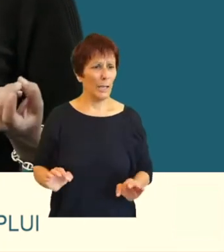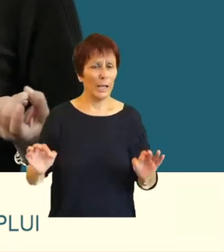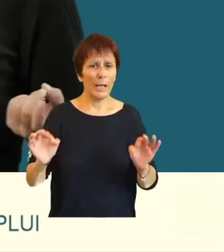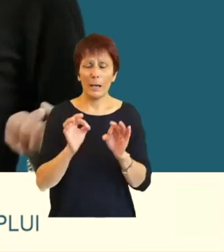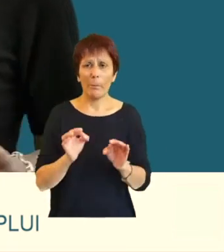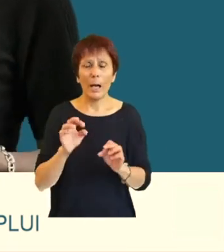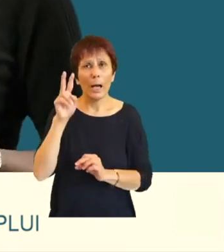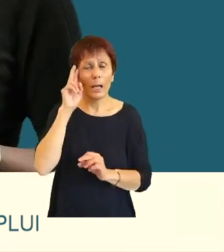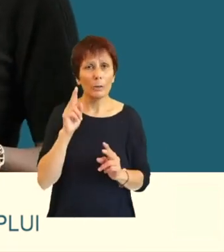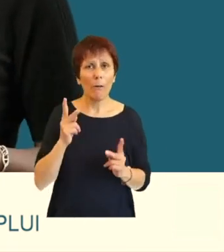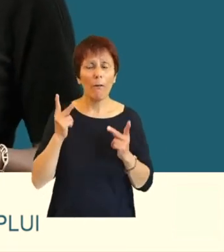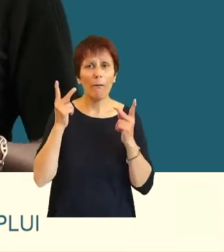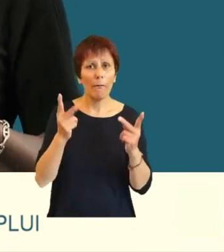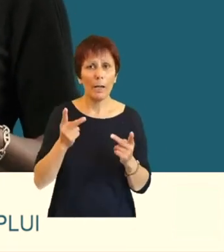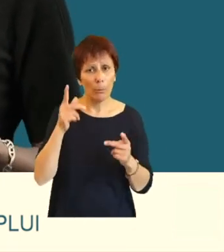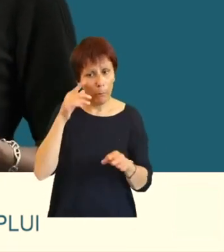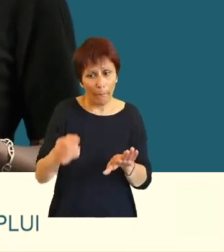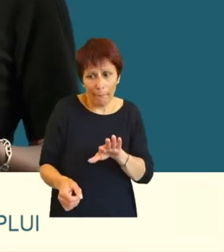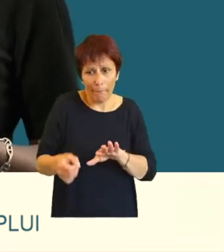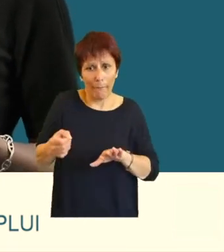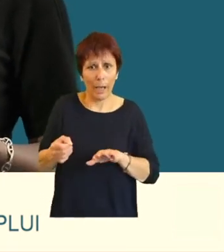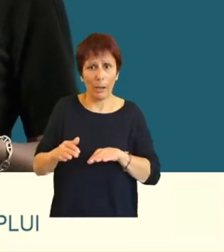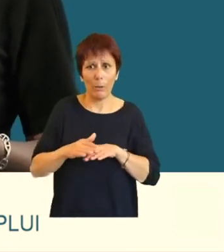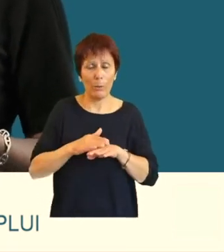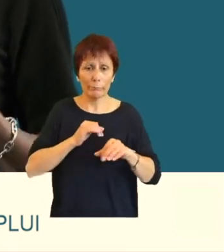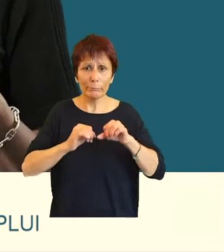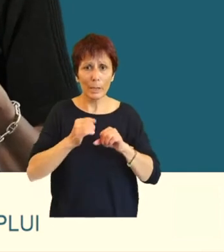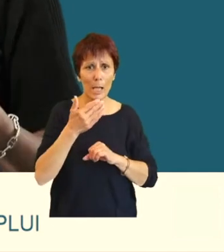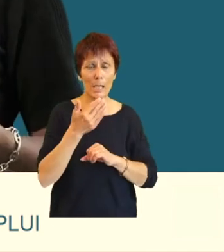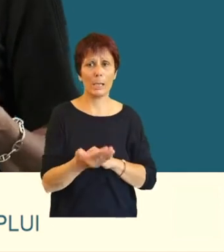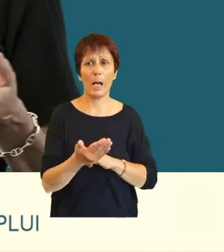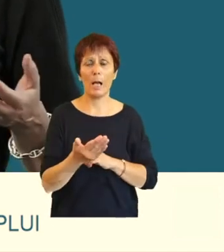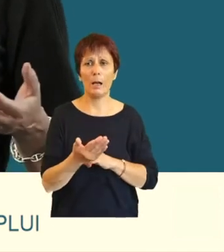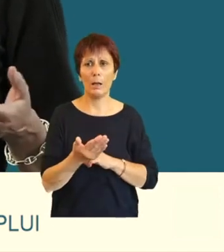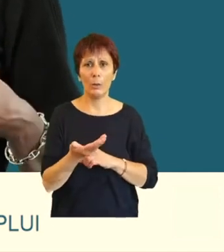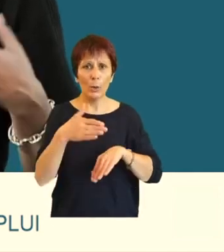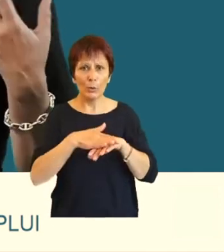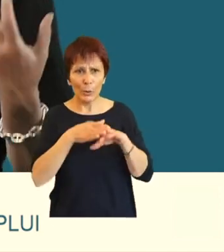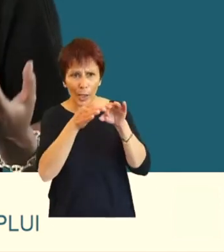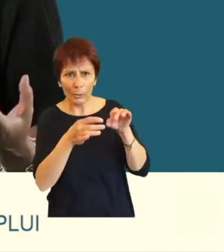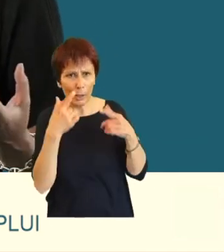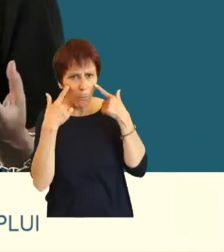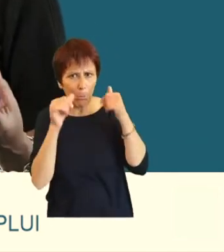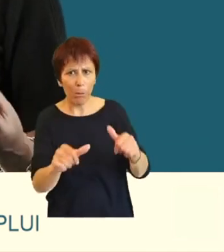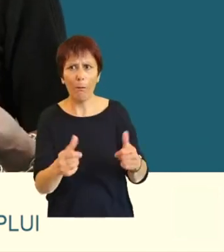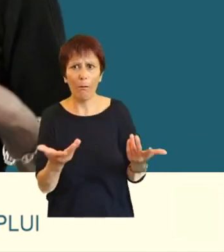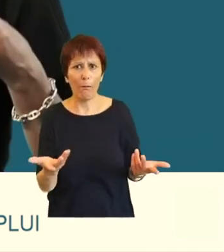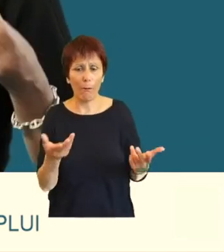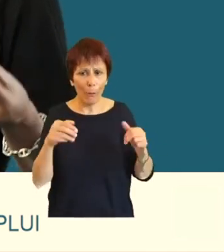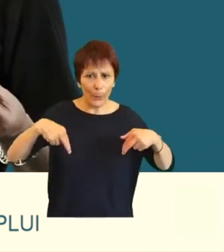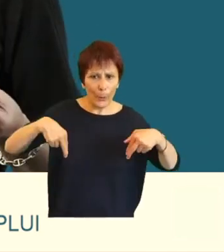n'y a aucune raison aujourd'hui pour freiner cette dynamique-là qui, on le voit bien, dans certaines